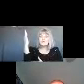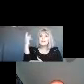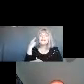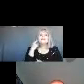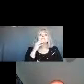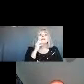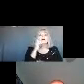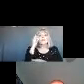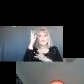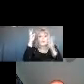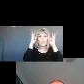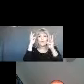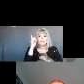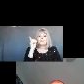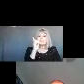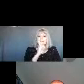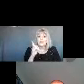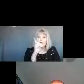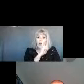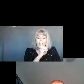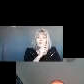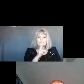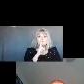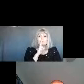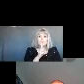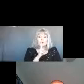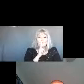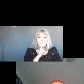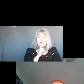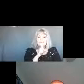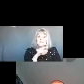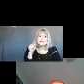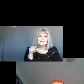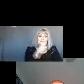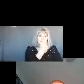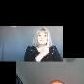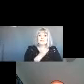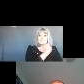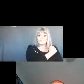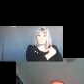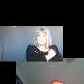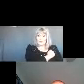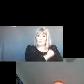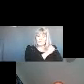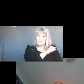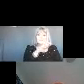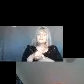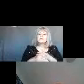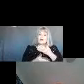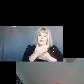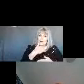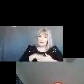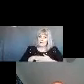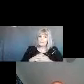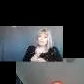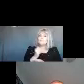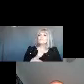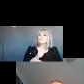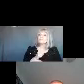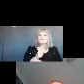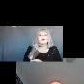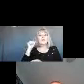dit gaan dat God aan David beloof het, dat een van sy seuns gaan